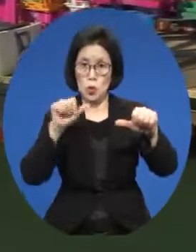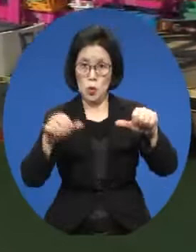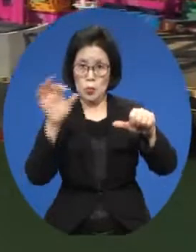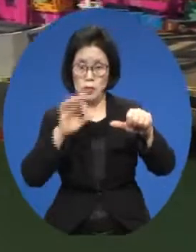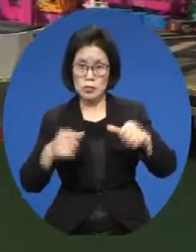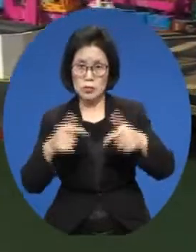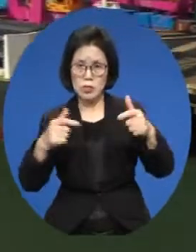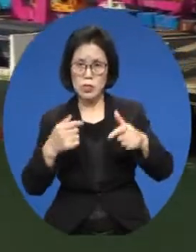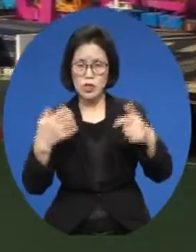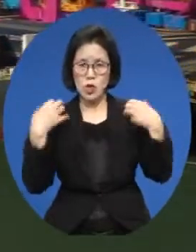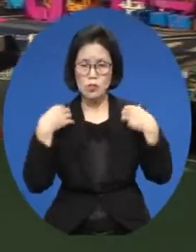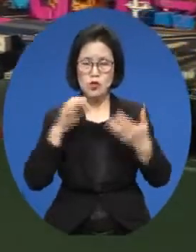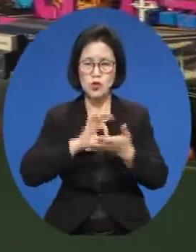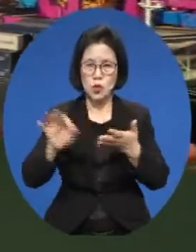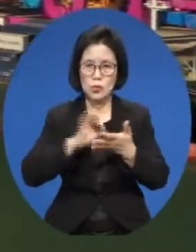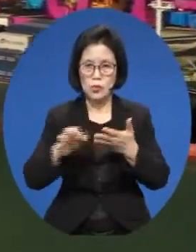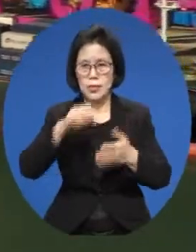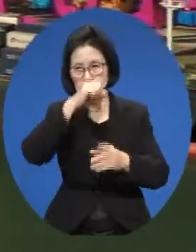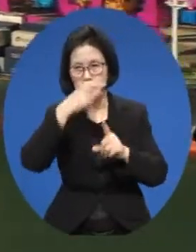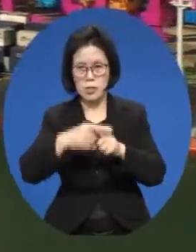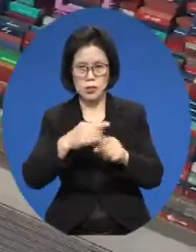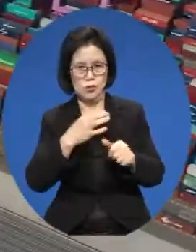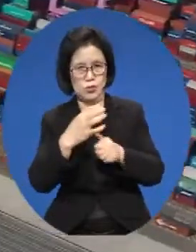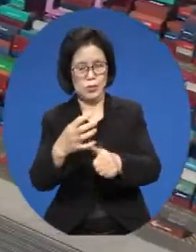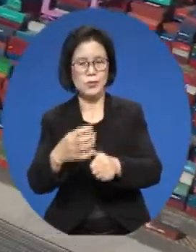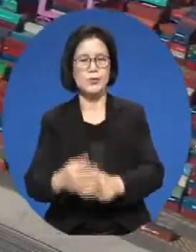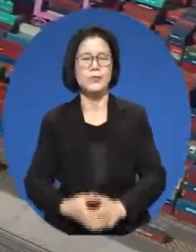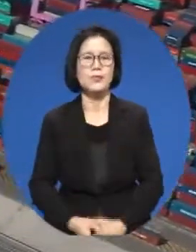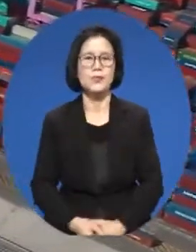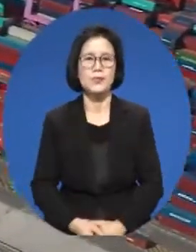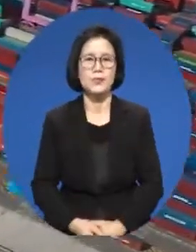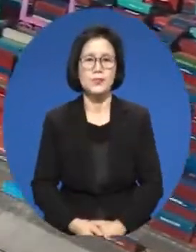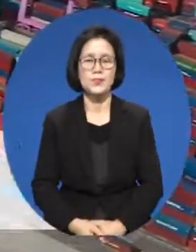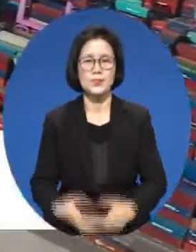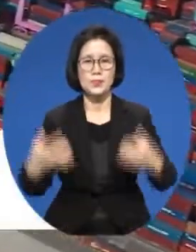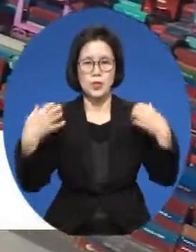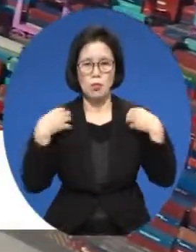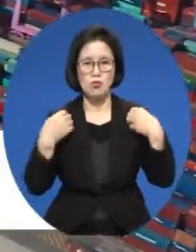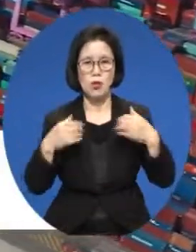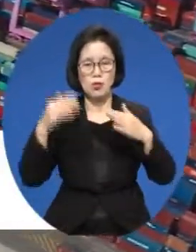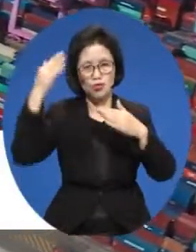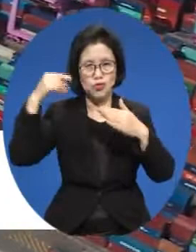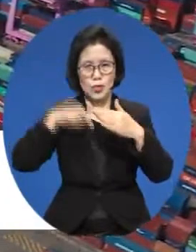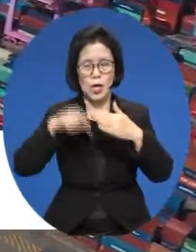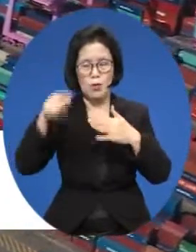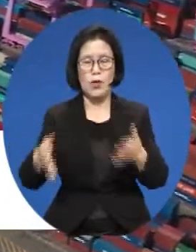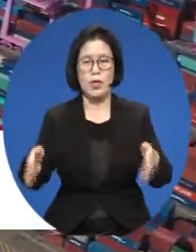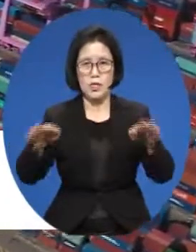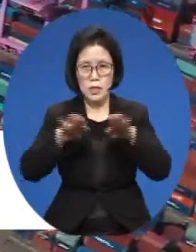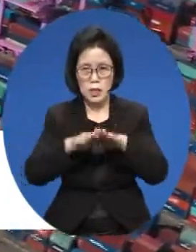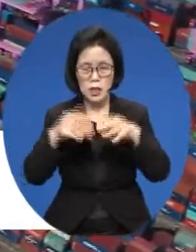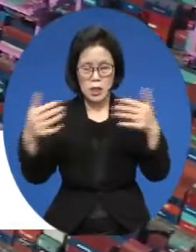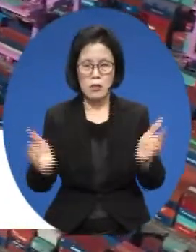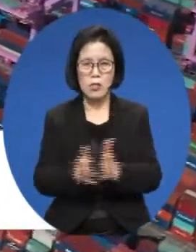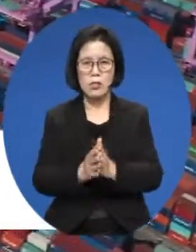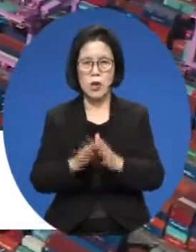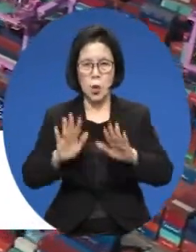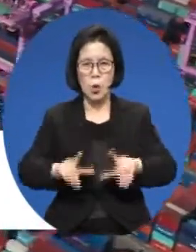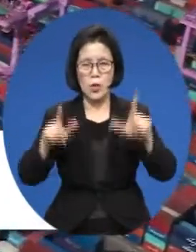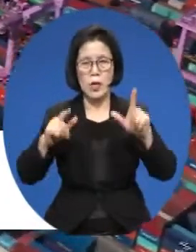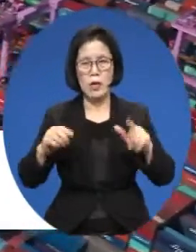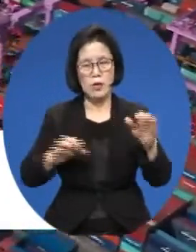5.5% 늘어난 정부 소비도 긍정적으로 작용했습니다. 정부와 국내외 주요 기관들은 올해 우리나라의